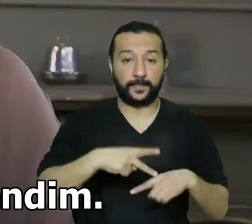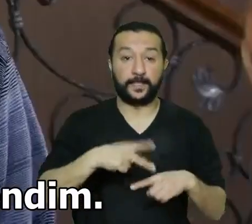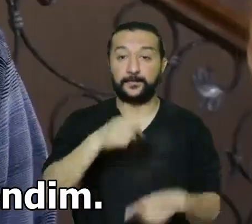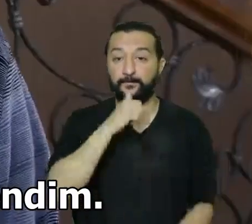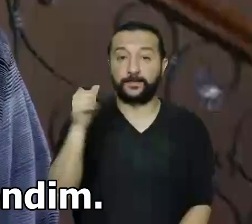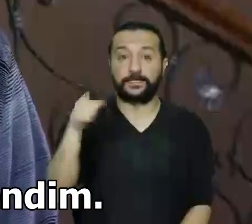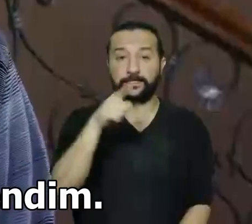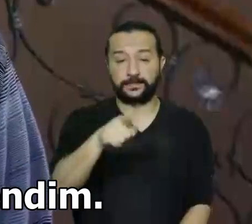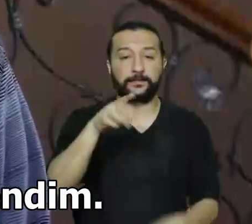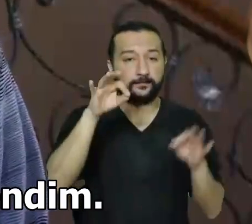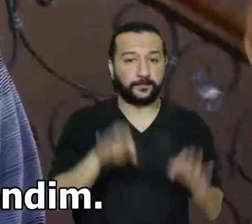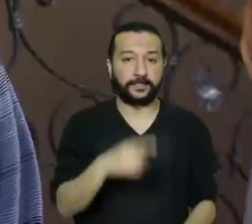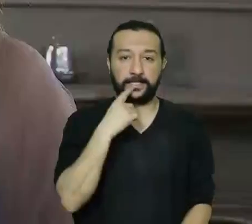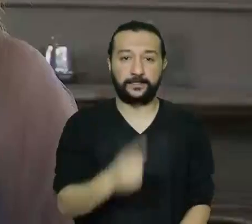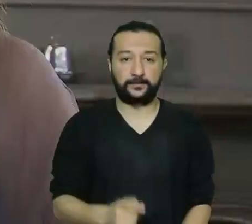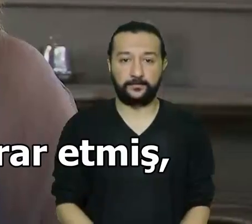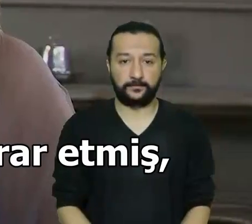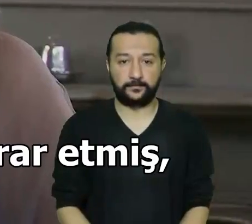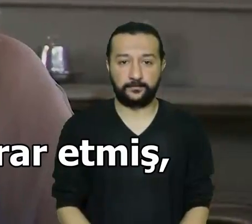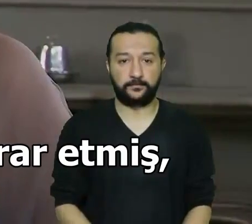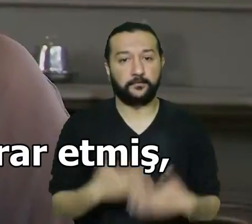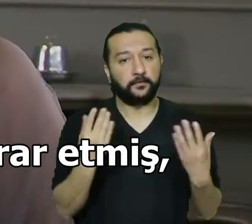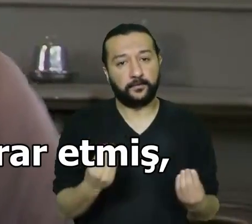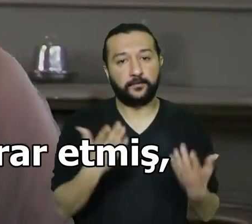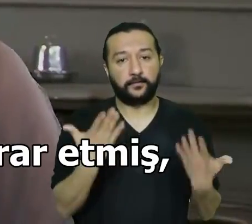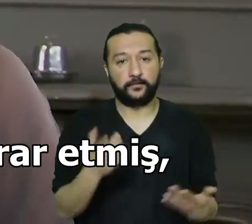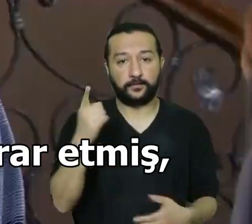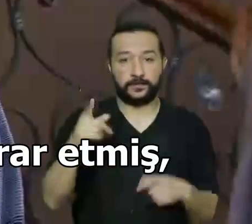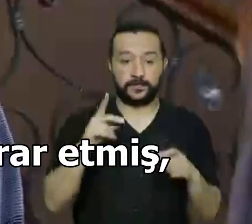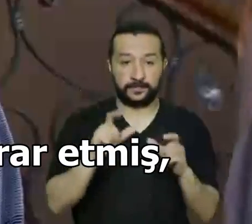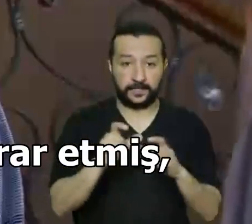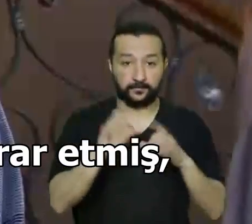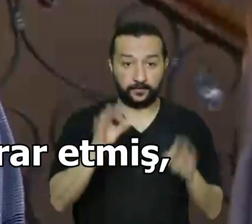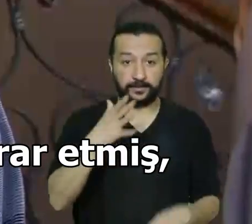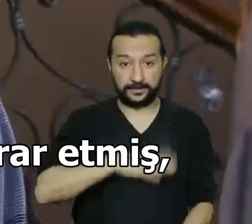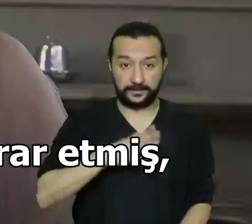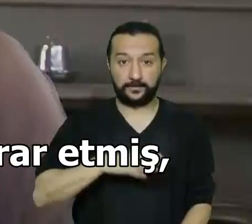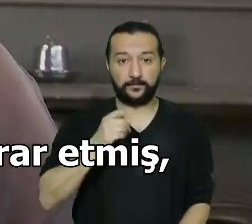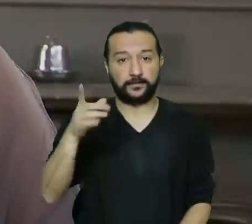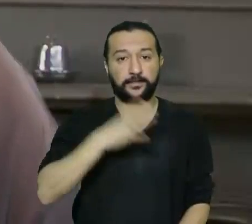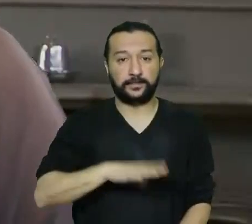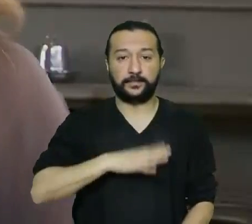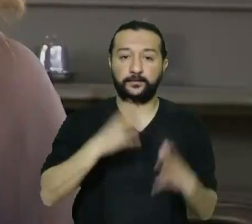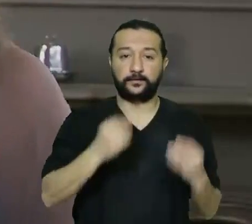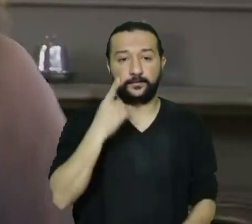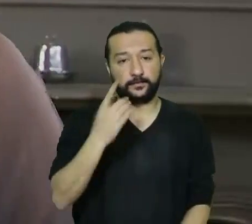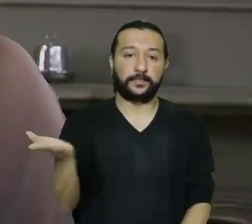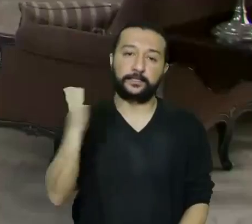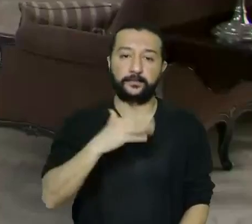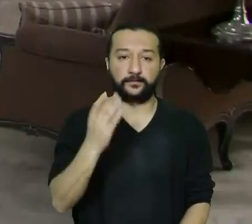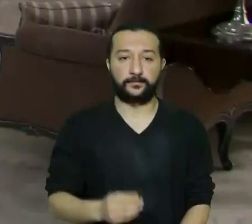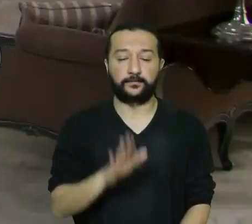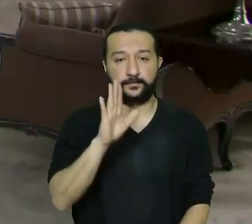Bey, siz başlayın dedi efendim. Madem Sarpışkom bu kadar ısrar etmiş, onun istediği gibi olsun. Hadi git getir